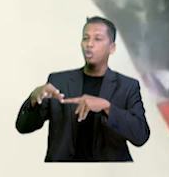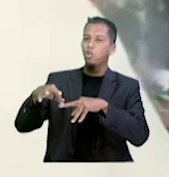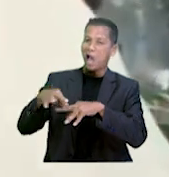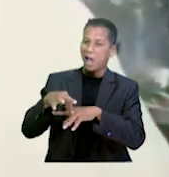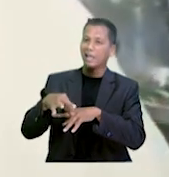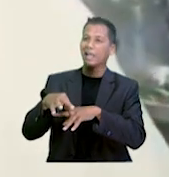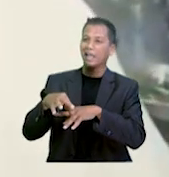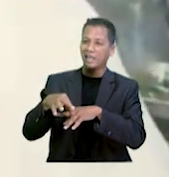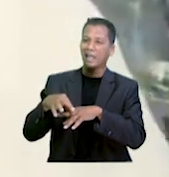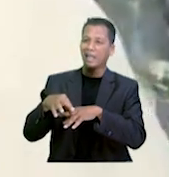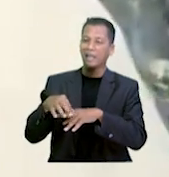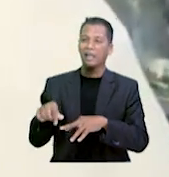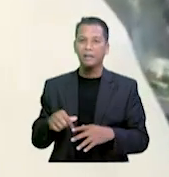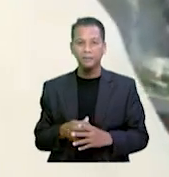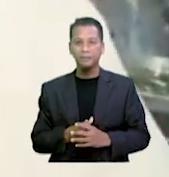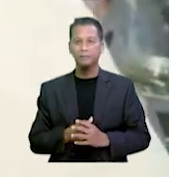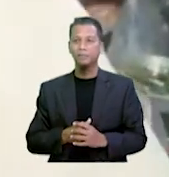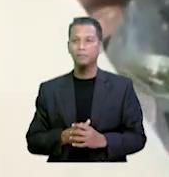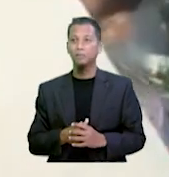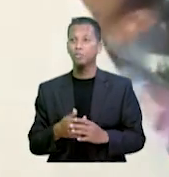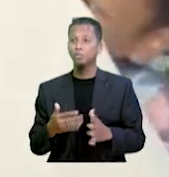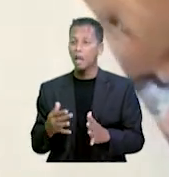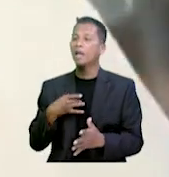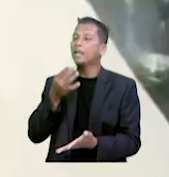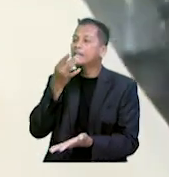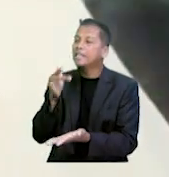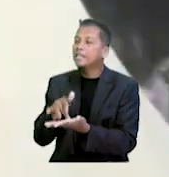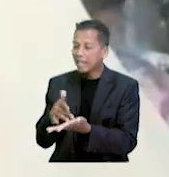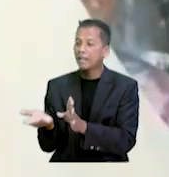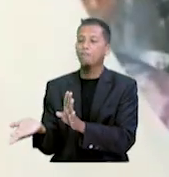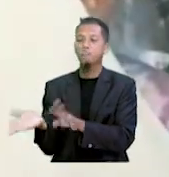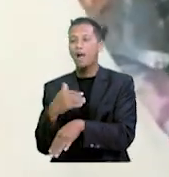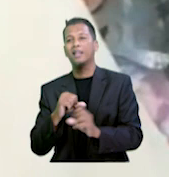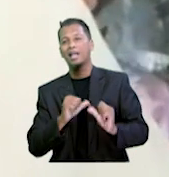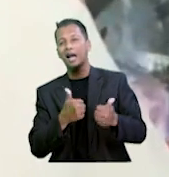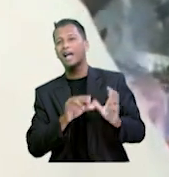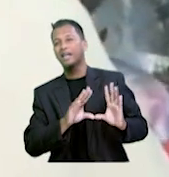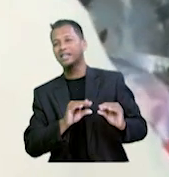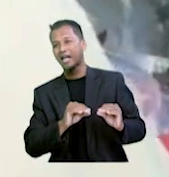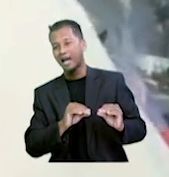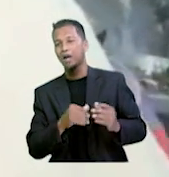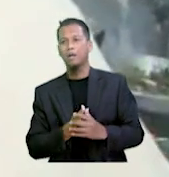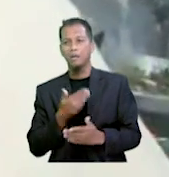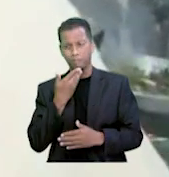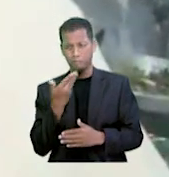pulang ke Tangerang Tujuannya ke Tangerang pas Biasanya kalau pulang perjalanan